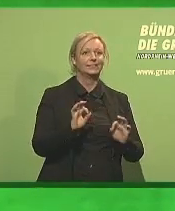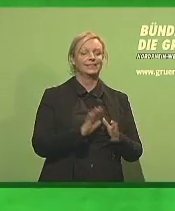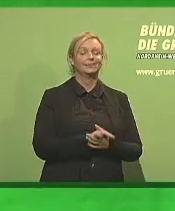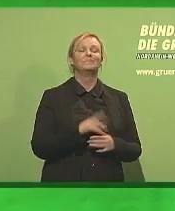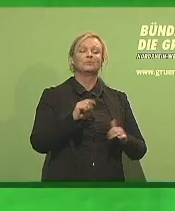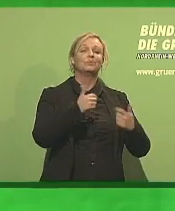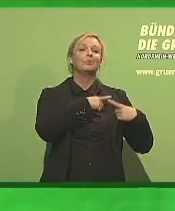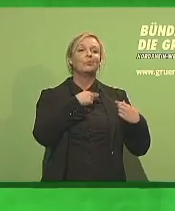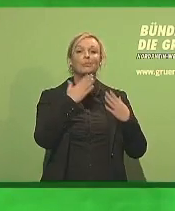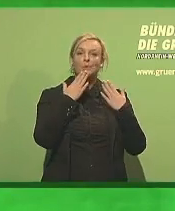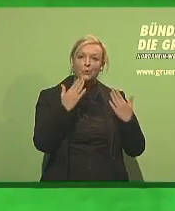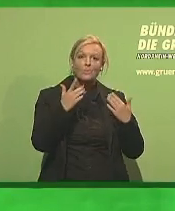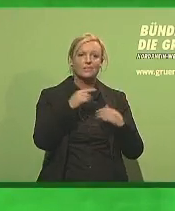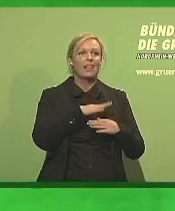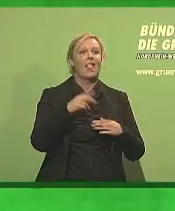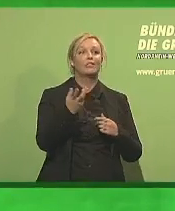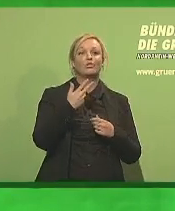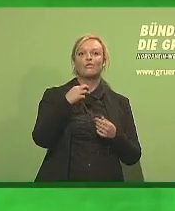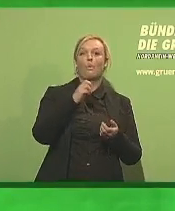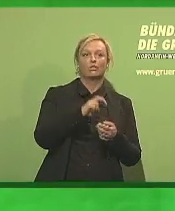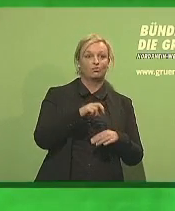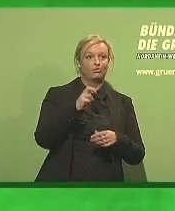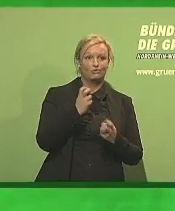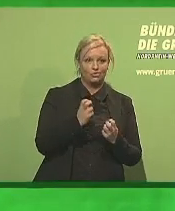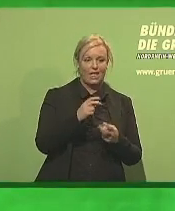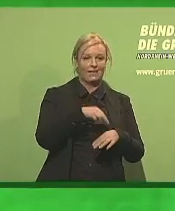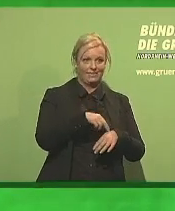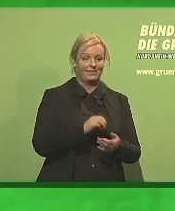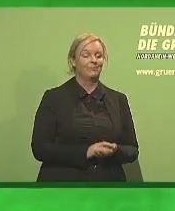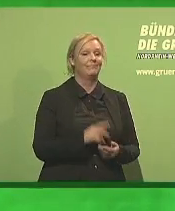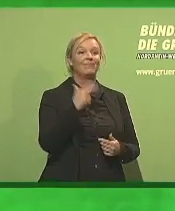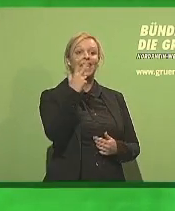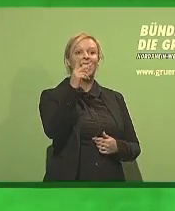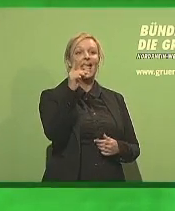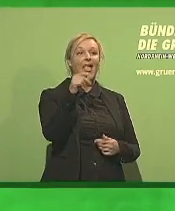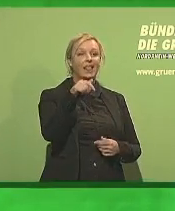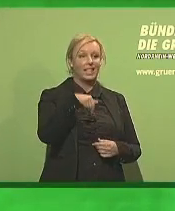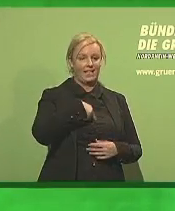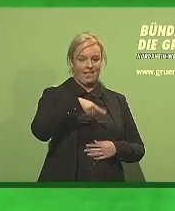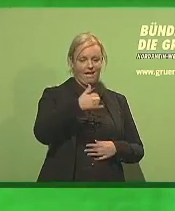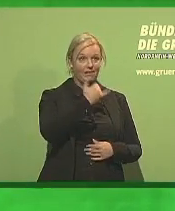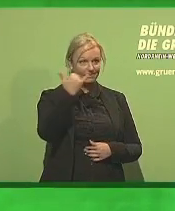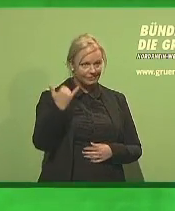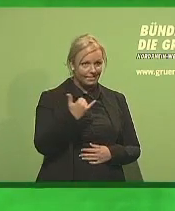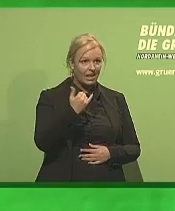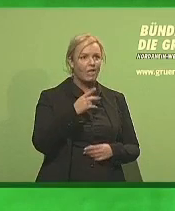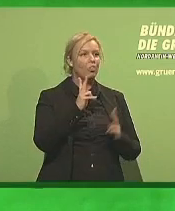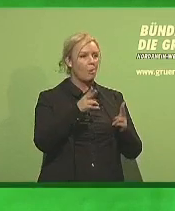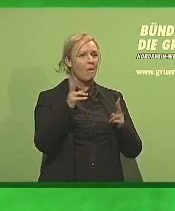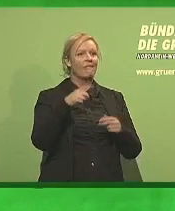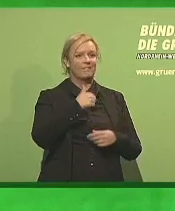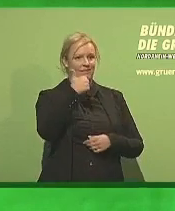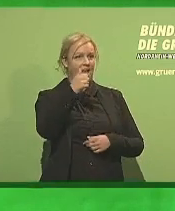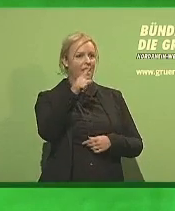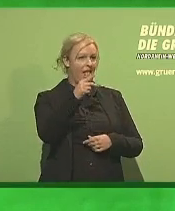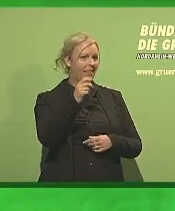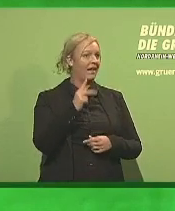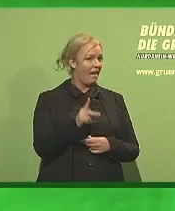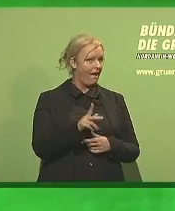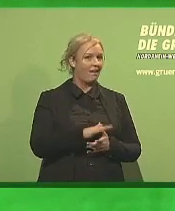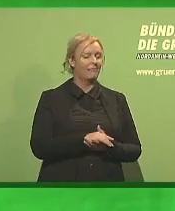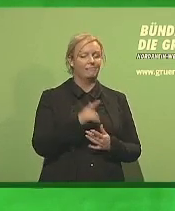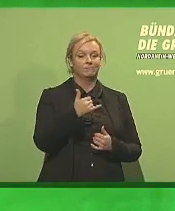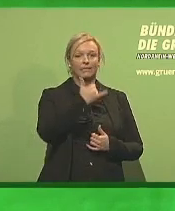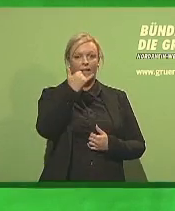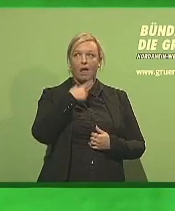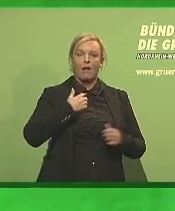begrüßen seitens des Landesvorstandes zu dieser ja, dritten LDK in diesem Jahr. Wir haben ja normalerweise immer turnusmäßig nur eine LDK, aber dieses Jahr war